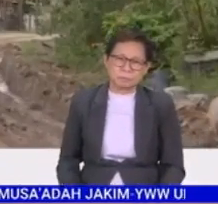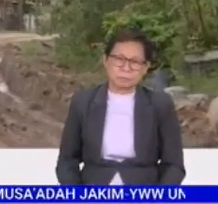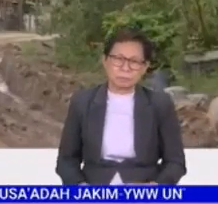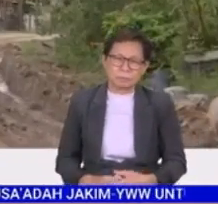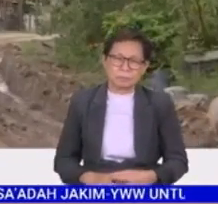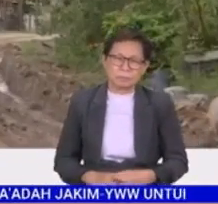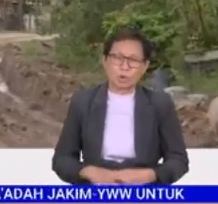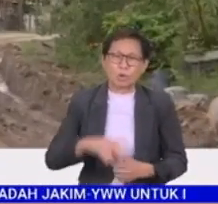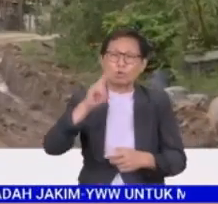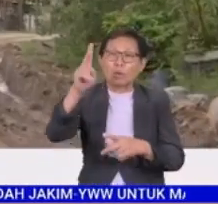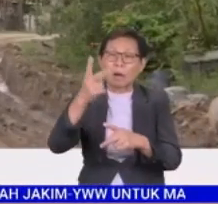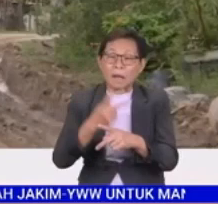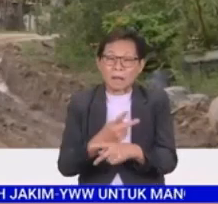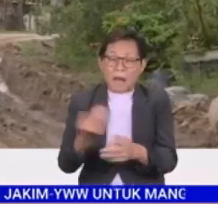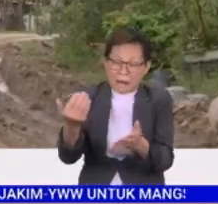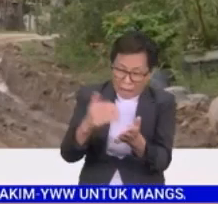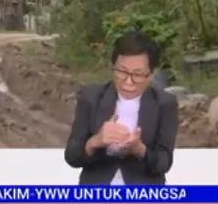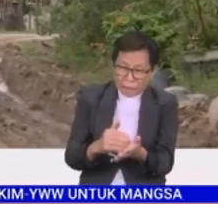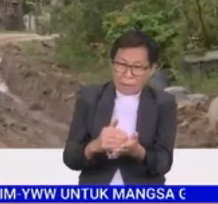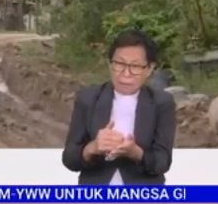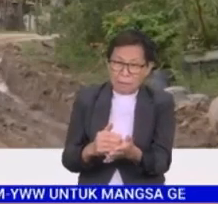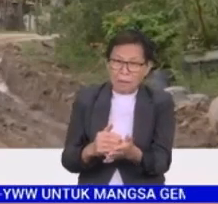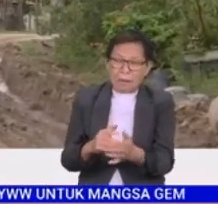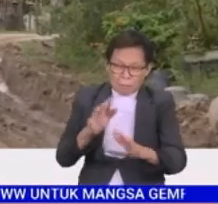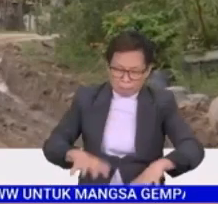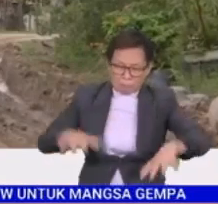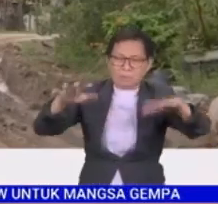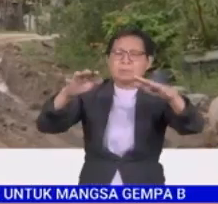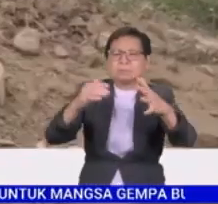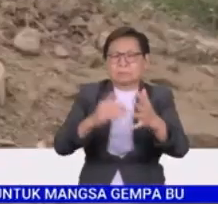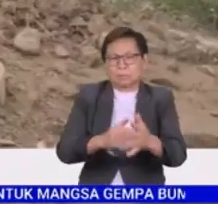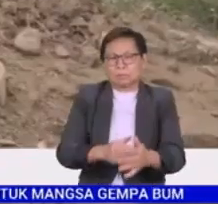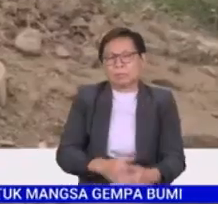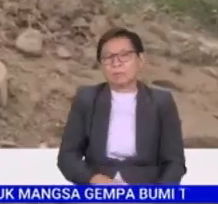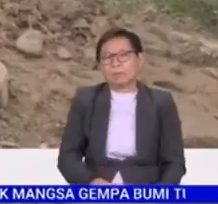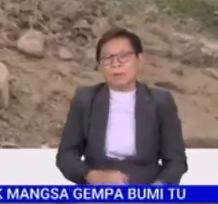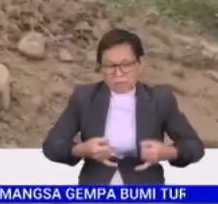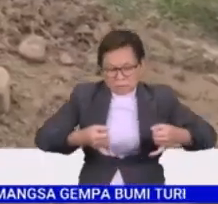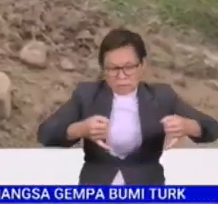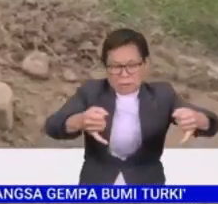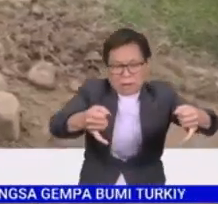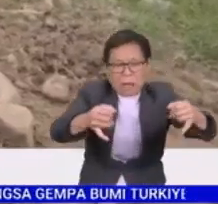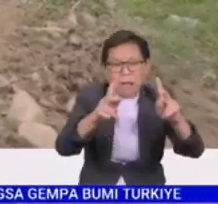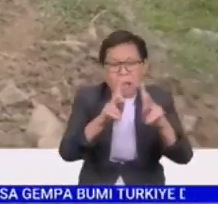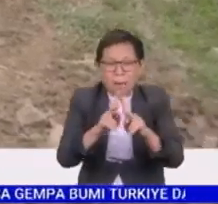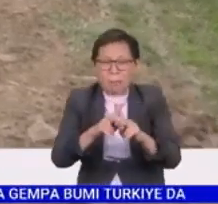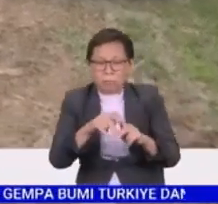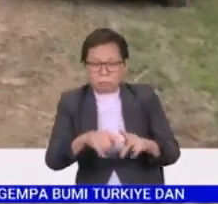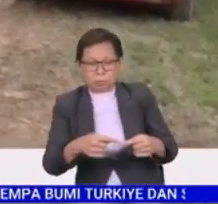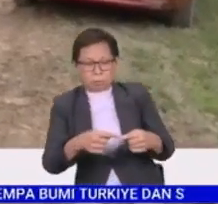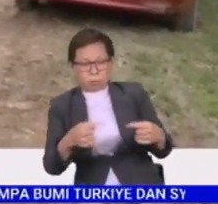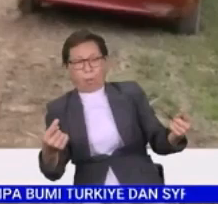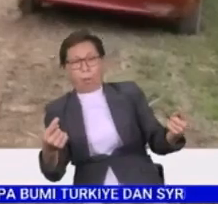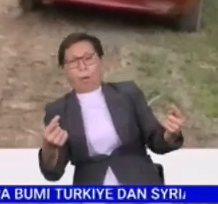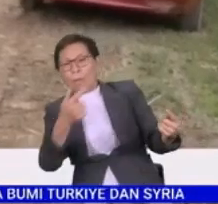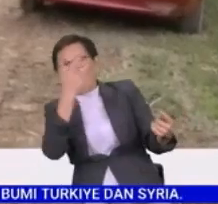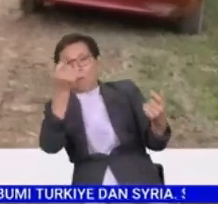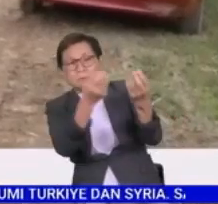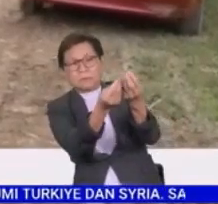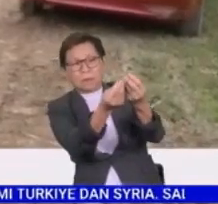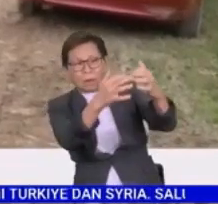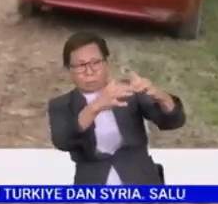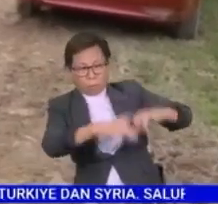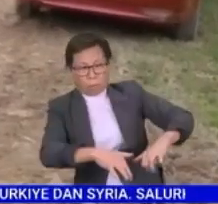kedua kali datang lagi yang batu sudah sementara itu jalan kampung ke Bromo yang terputus akibat tanah